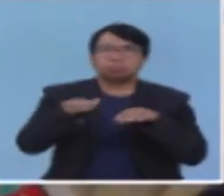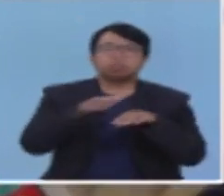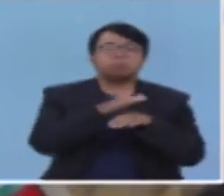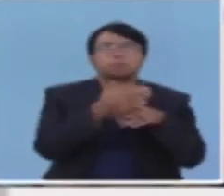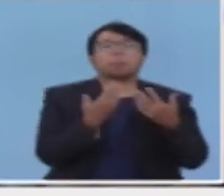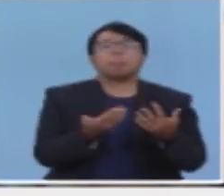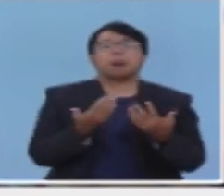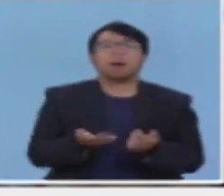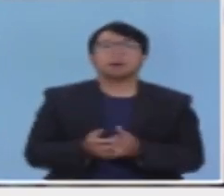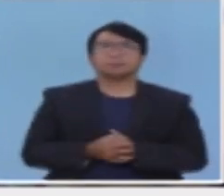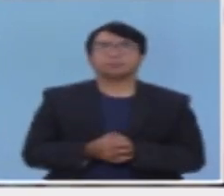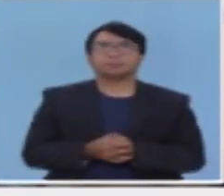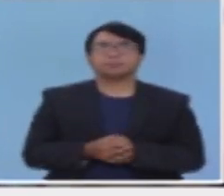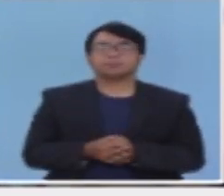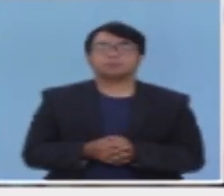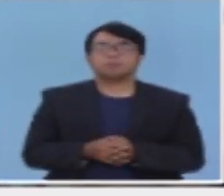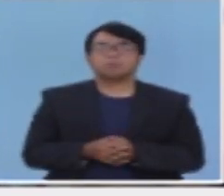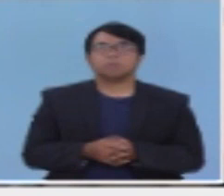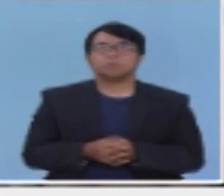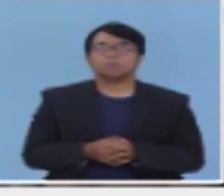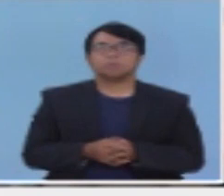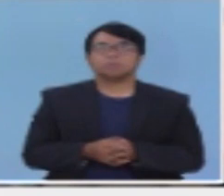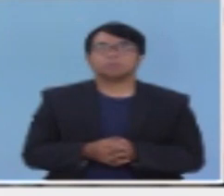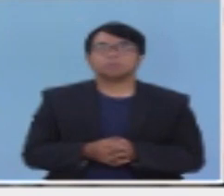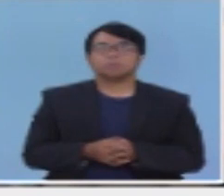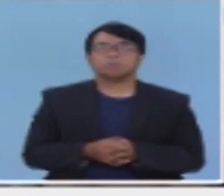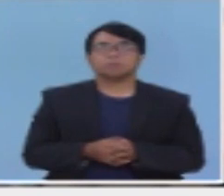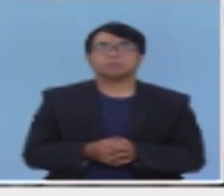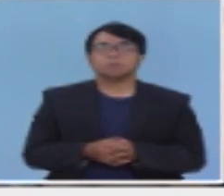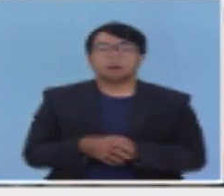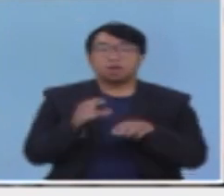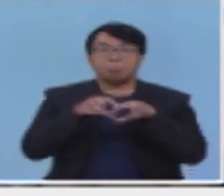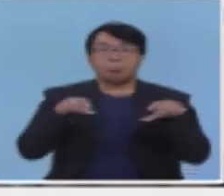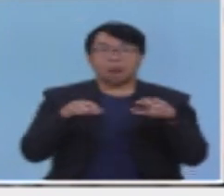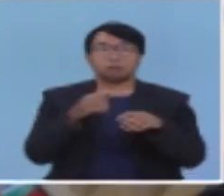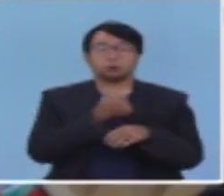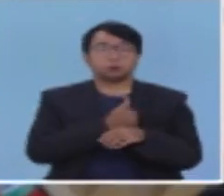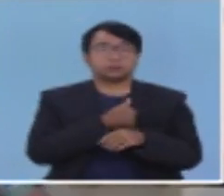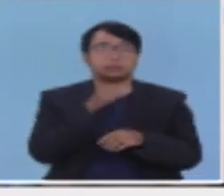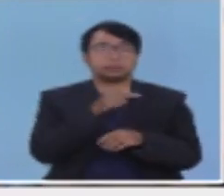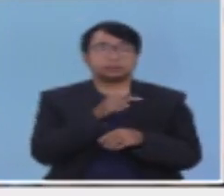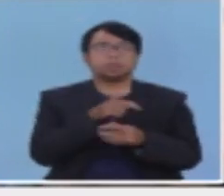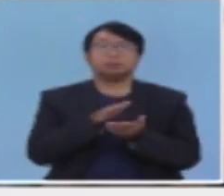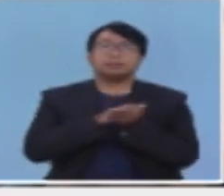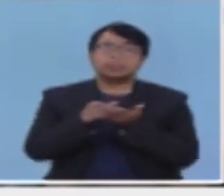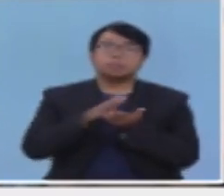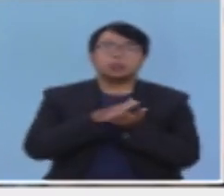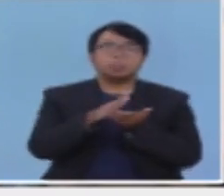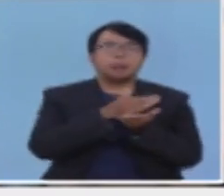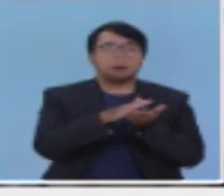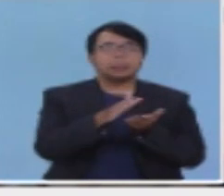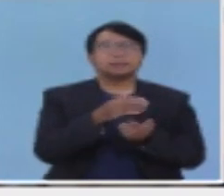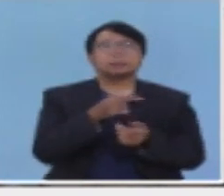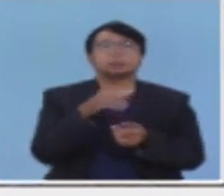tentu saja pendistribusian jaring pengaman sosial ini prosesnya dalam verifikasi pendataan. Karena secara